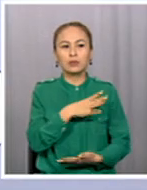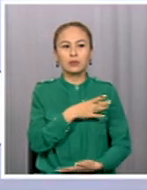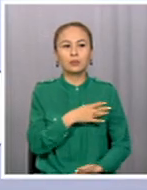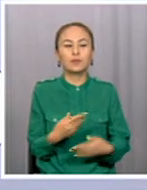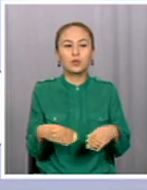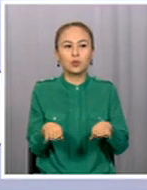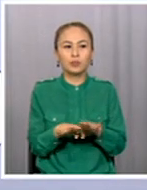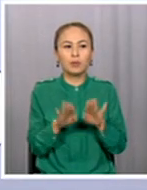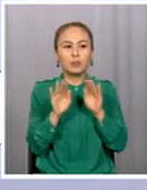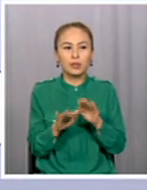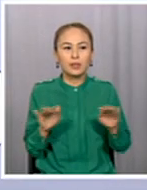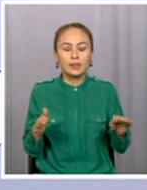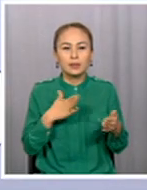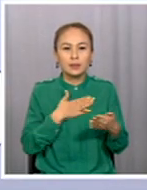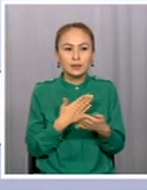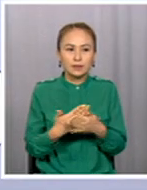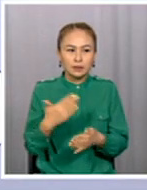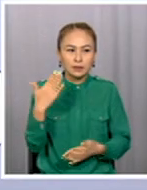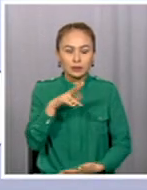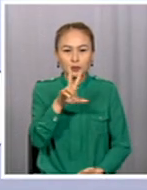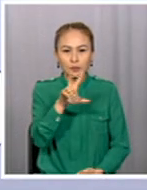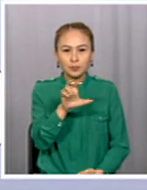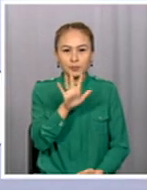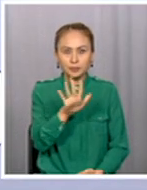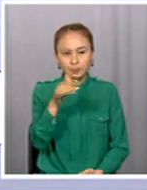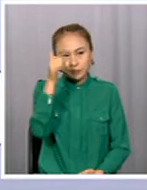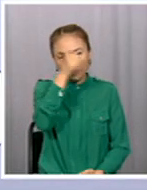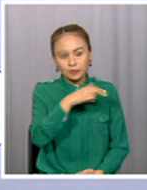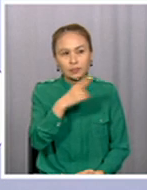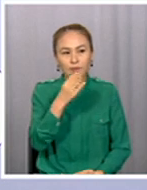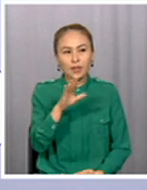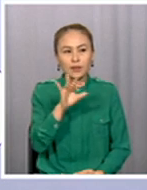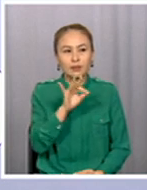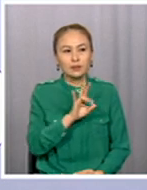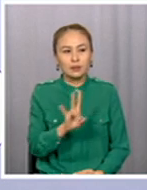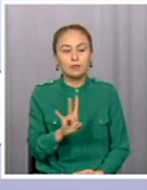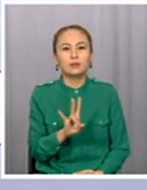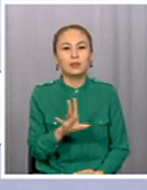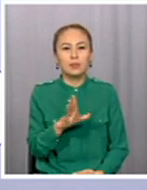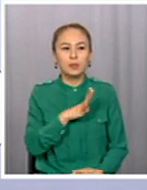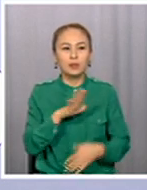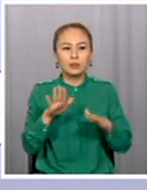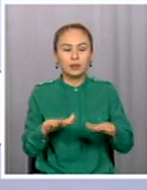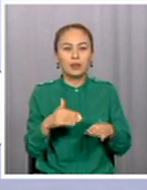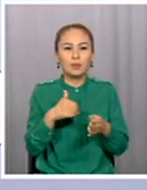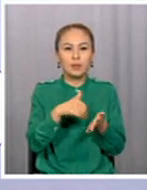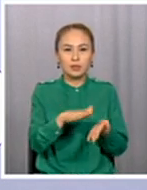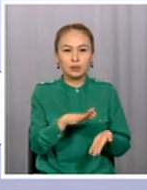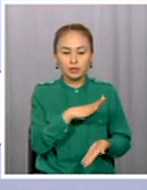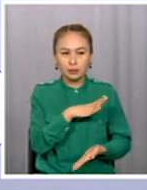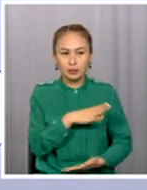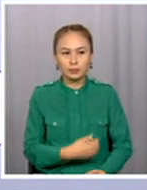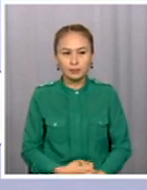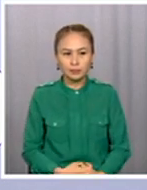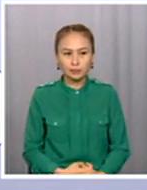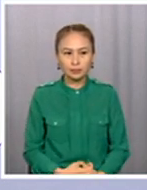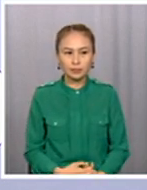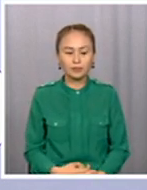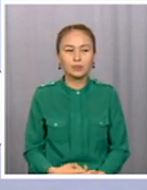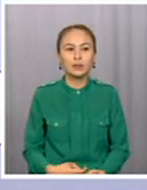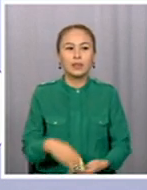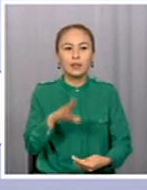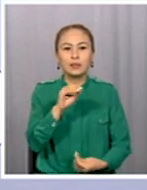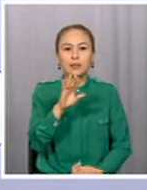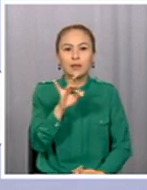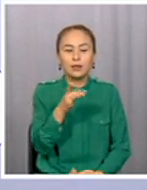Сонымен балалар, біздің заманымыздың 305 жылы Диоклетиан император тақтан бас тартады. Тетрархия жүйесі